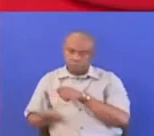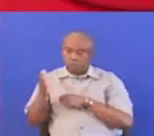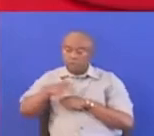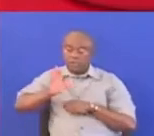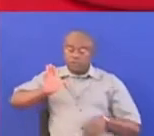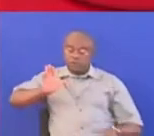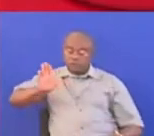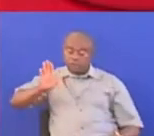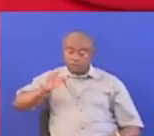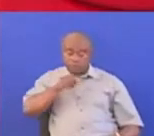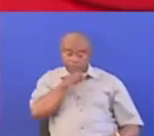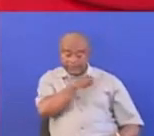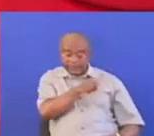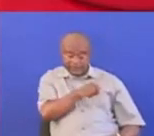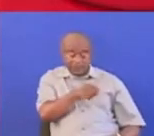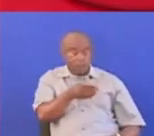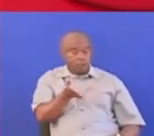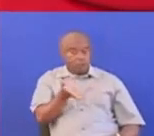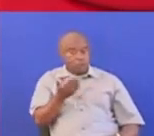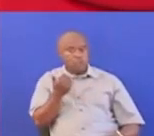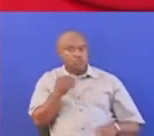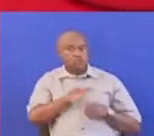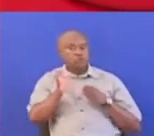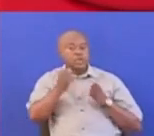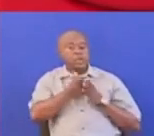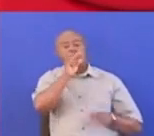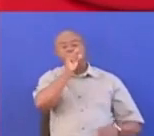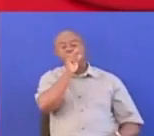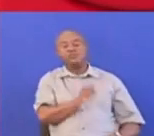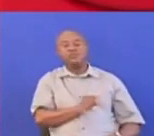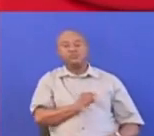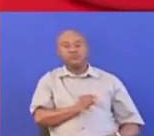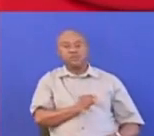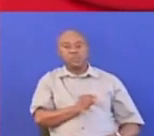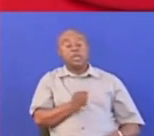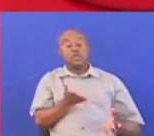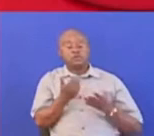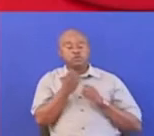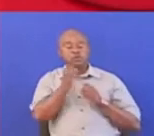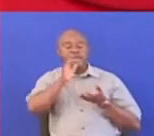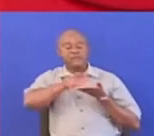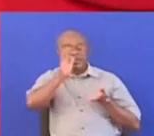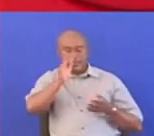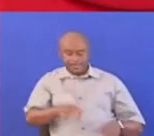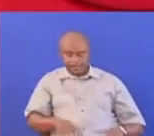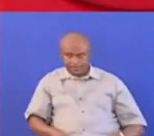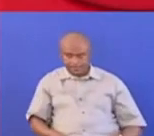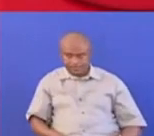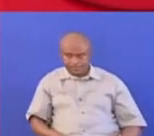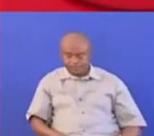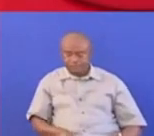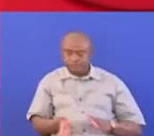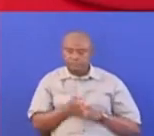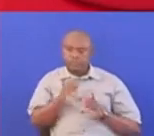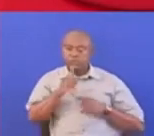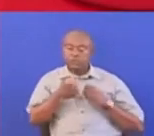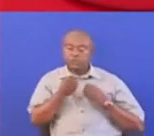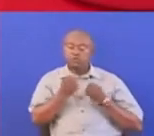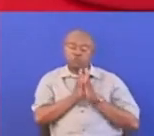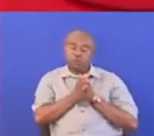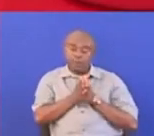lao hili wataweza kupata gharama nafuu na kuweza kunufaika nalo. Mheshimiwa Spika, tuendelee kutoa